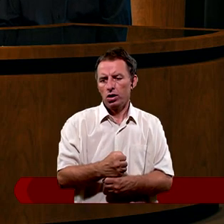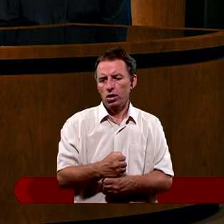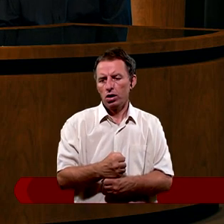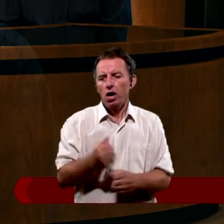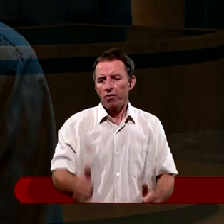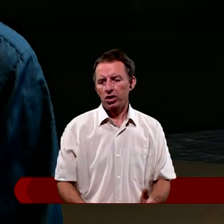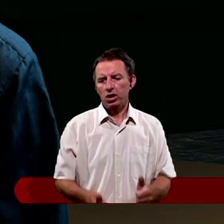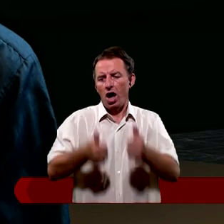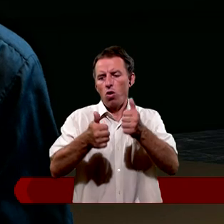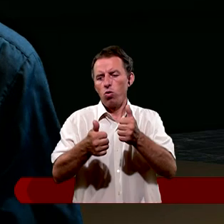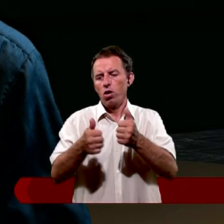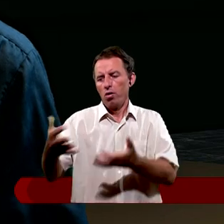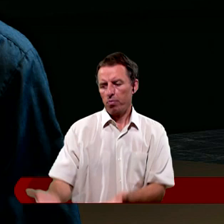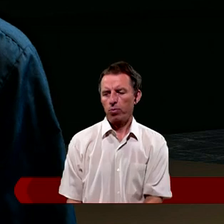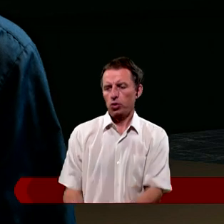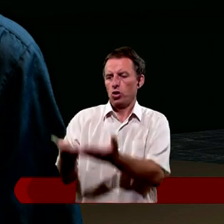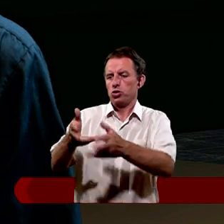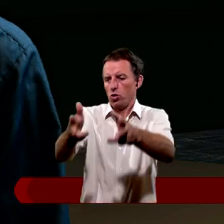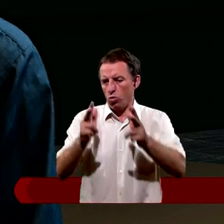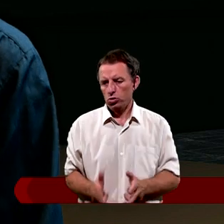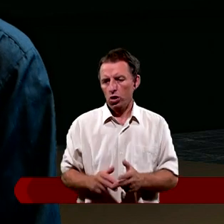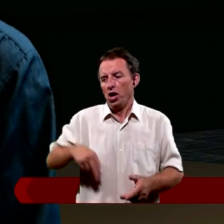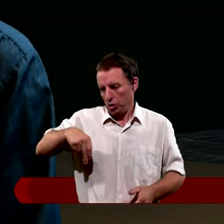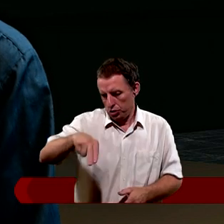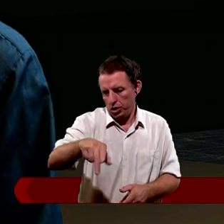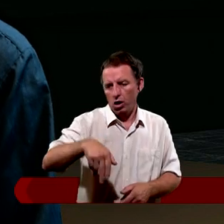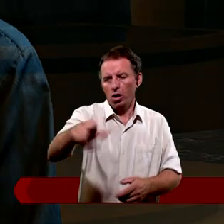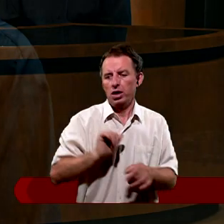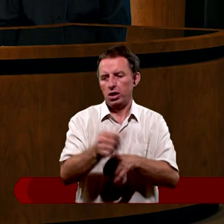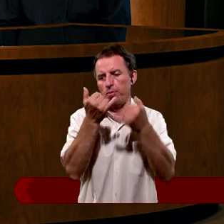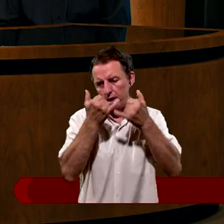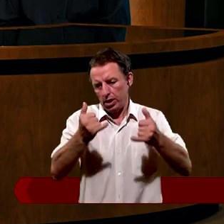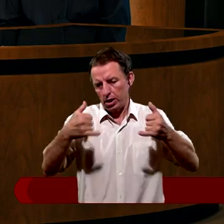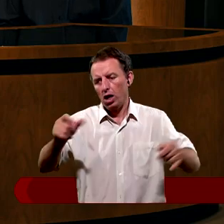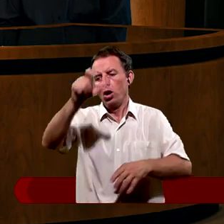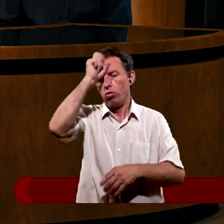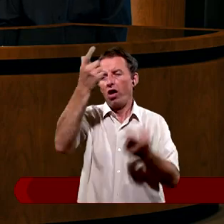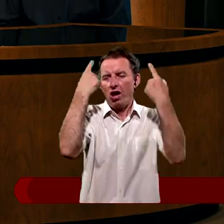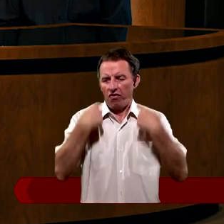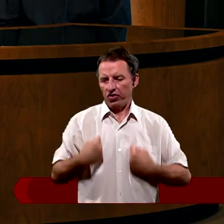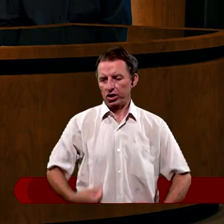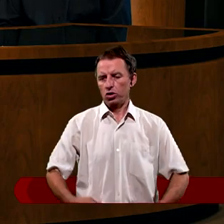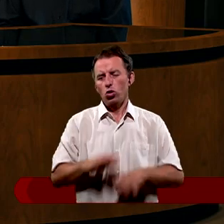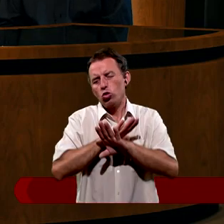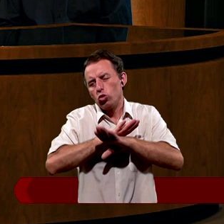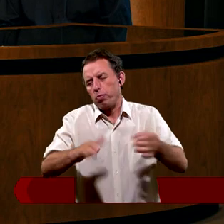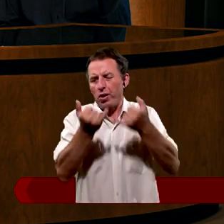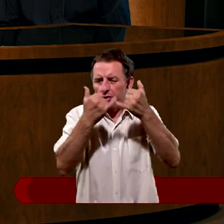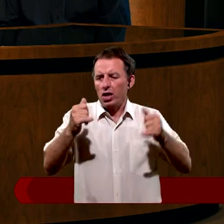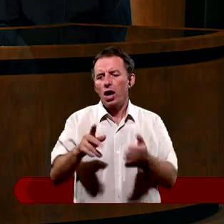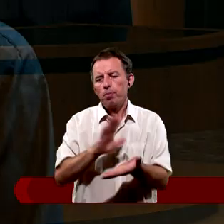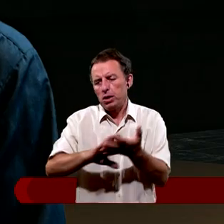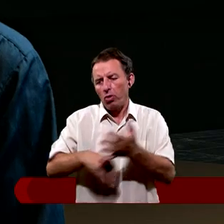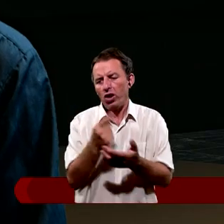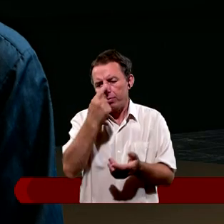wstaje i podnosi swoje łóżko i idzie, chodzi. Jest to inny człowiek. Fizycznie zupełnie inny, ale nawet